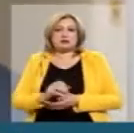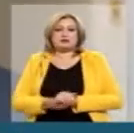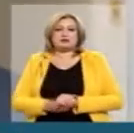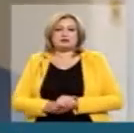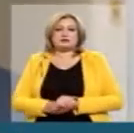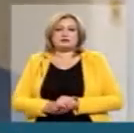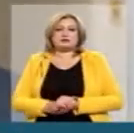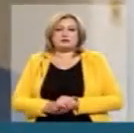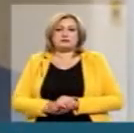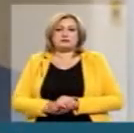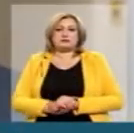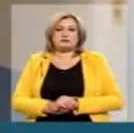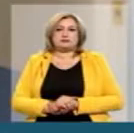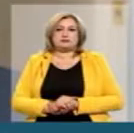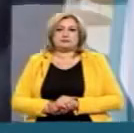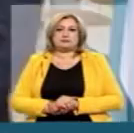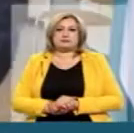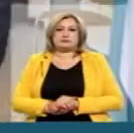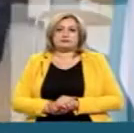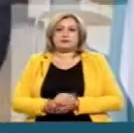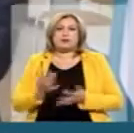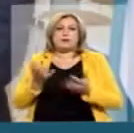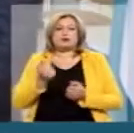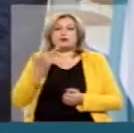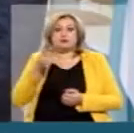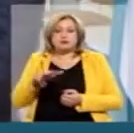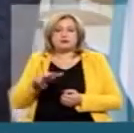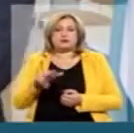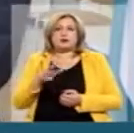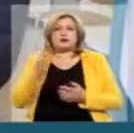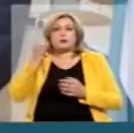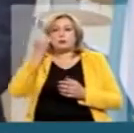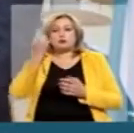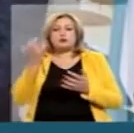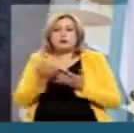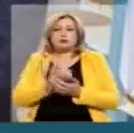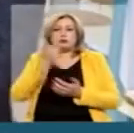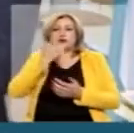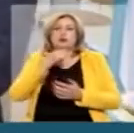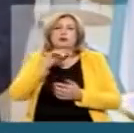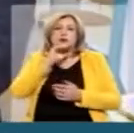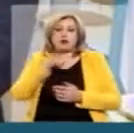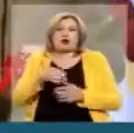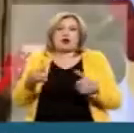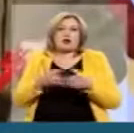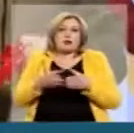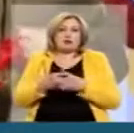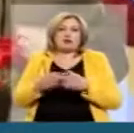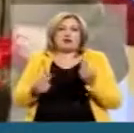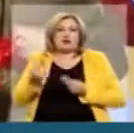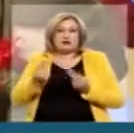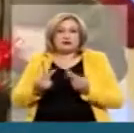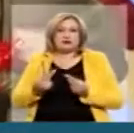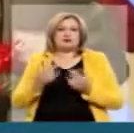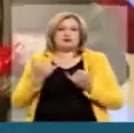Үстел теннисі бойынша халықаралық сурдо олимпиада ойынының қола жүлдегері Қанат Қоңқыбаев спорттың осы түрімен бала кезден шұғылданады. Ол